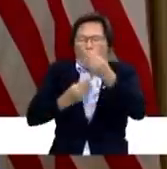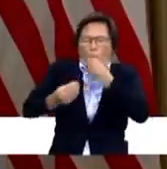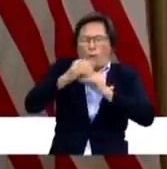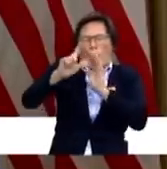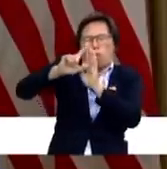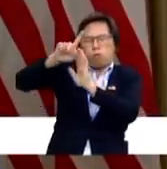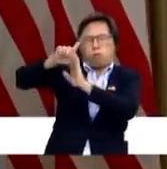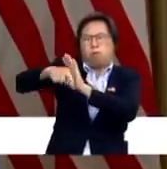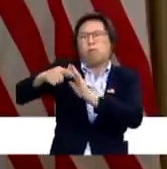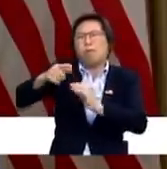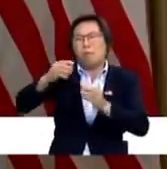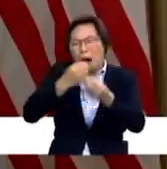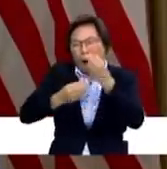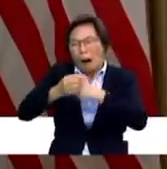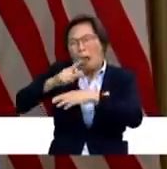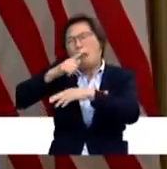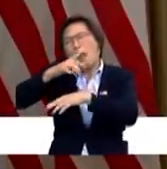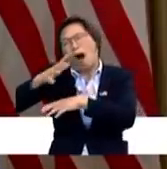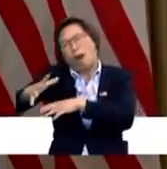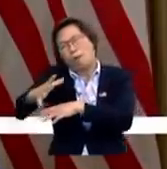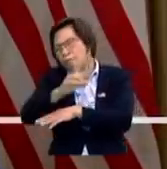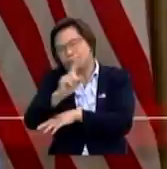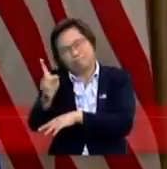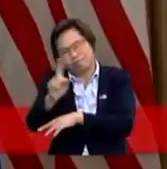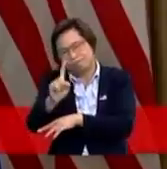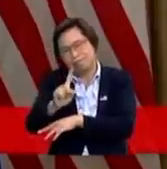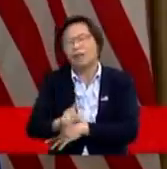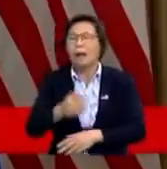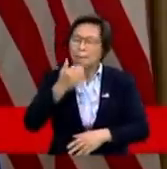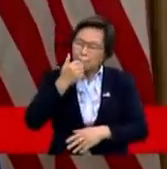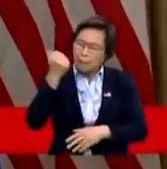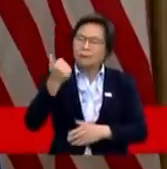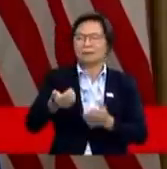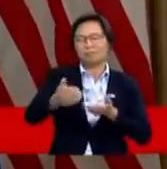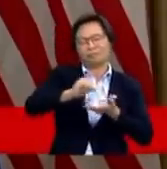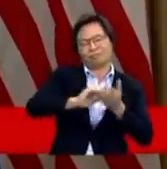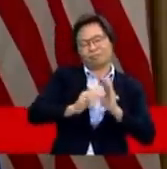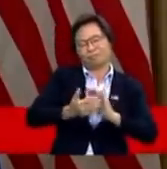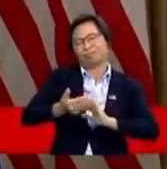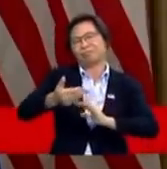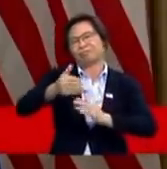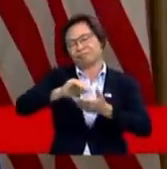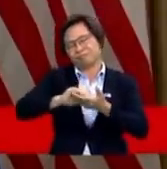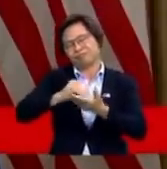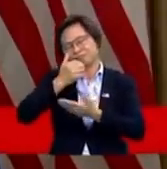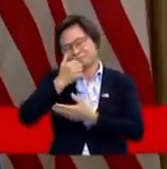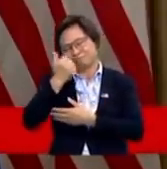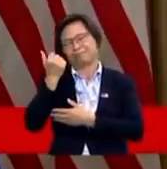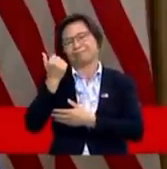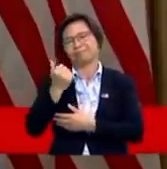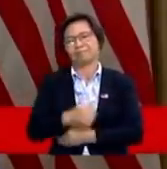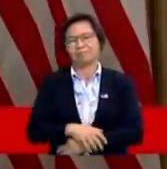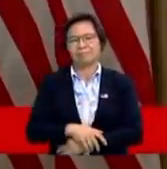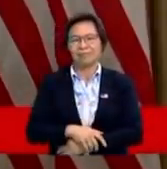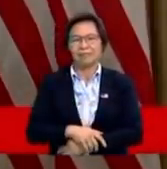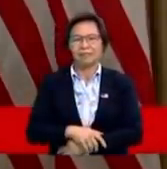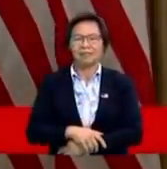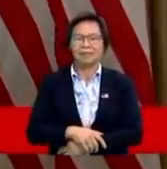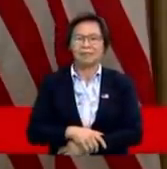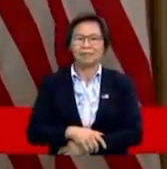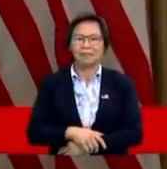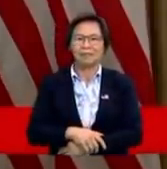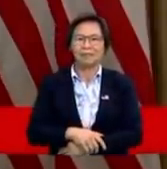lama orang ramma juga dinasehatkan untuk take away jika situasi mengizinkan Pilihlah